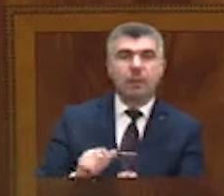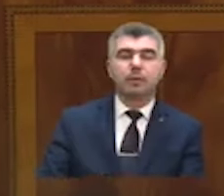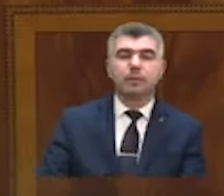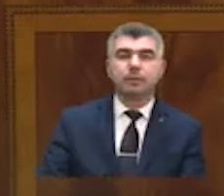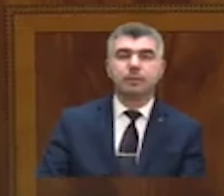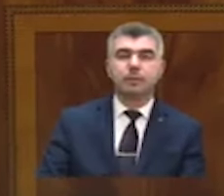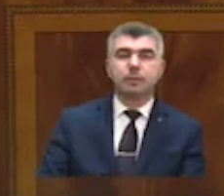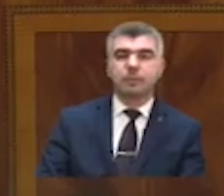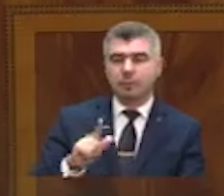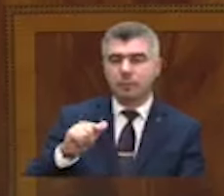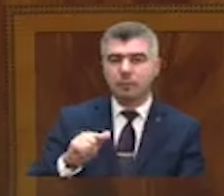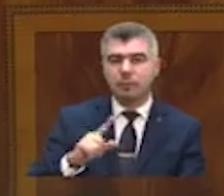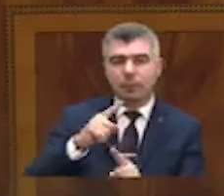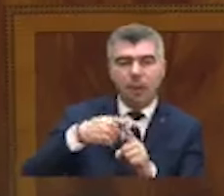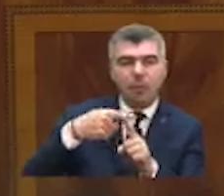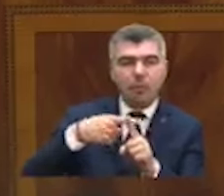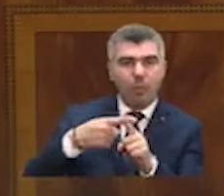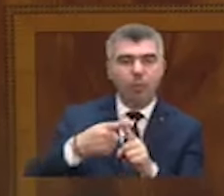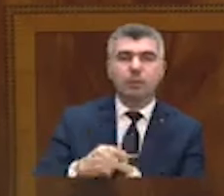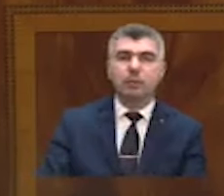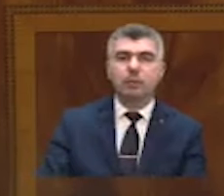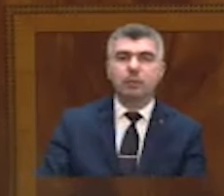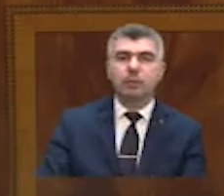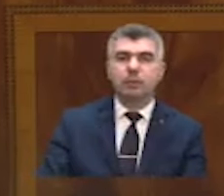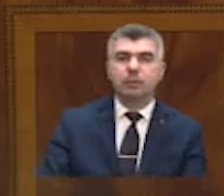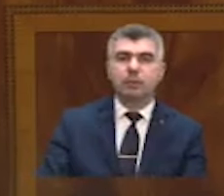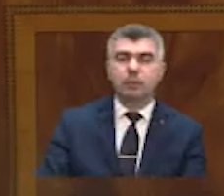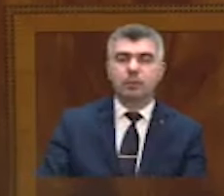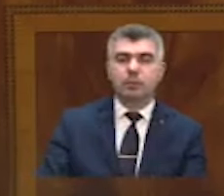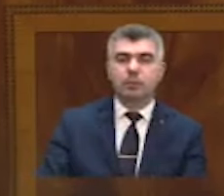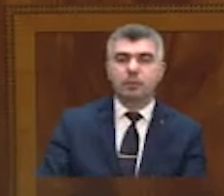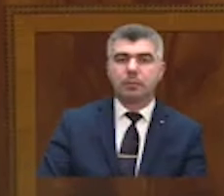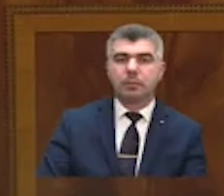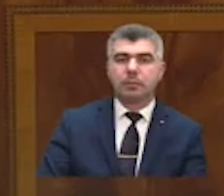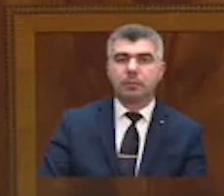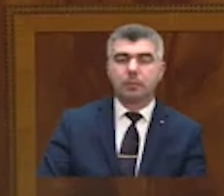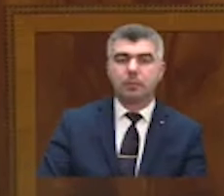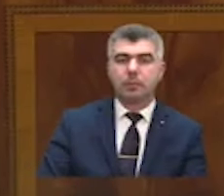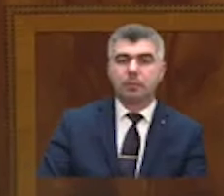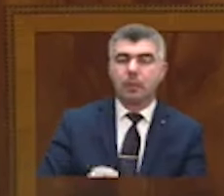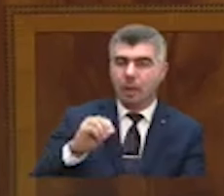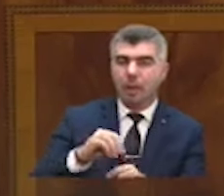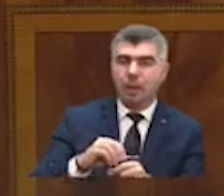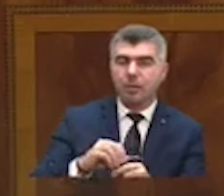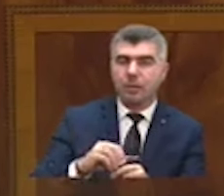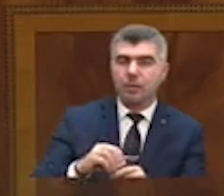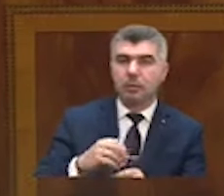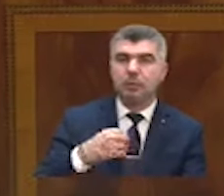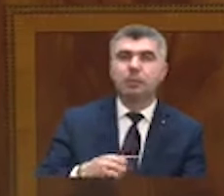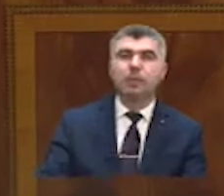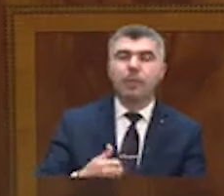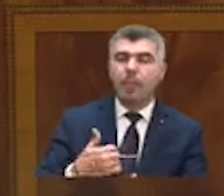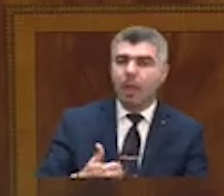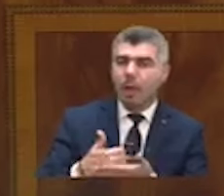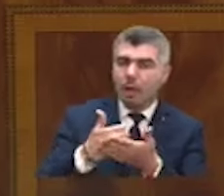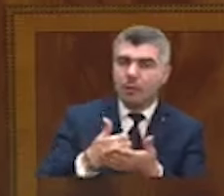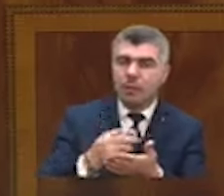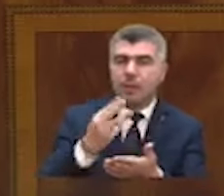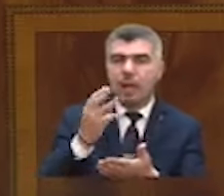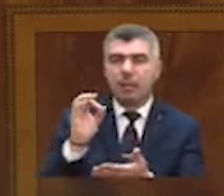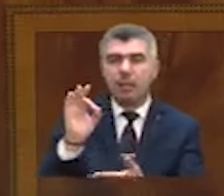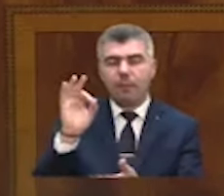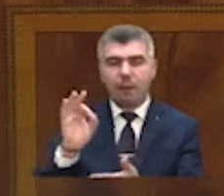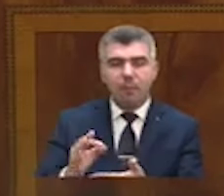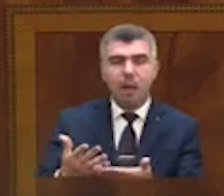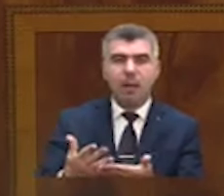يعني امكانيات زيد عليها يعني يعني التحفيزات اللي كاينه ديال 30%